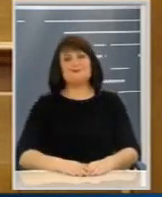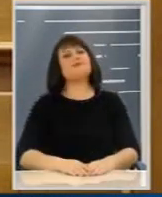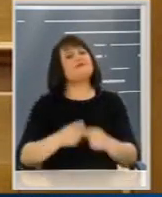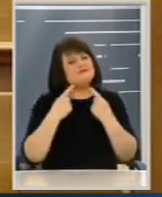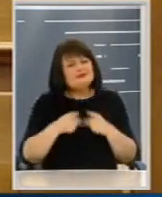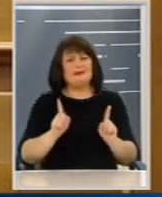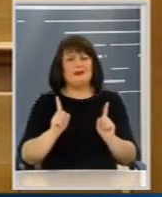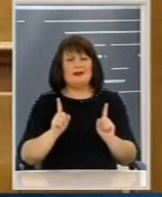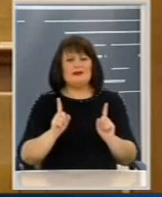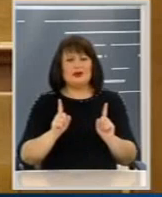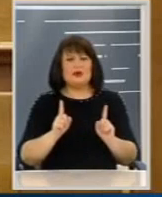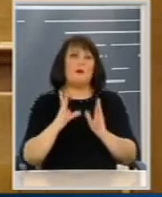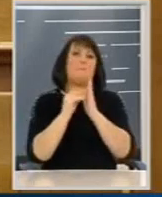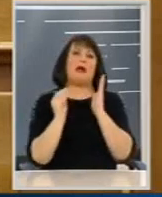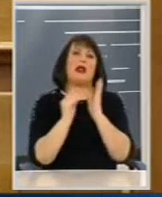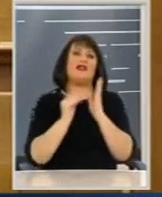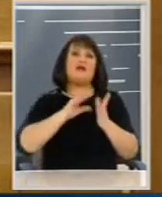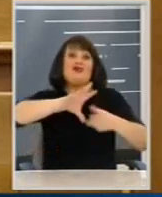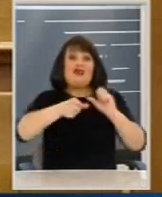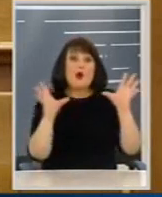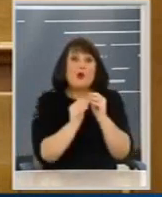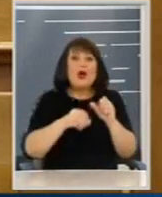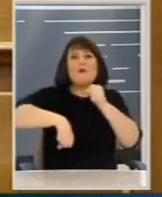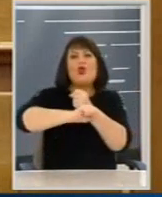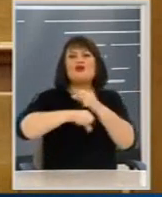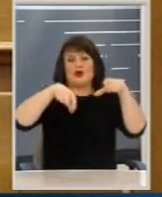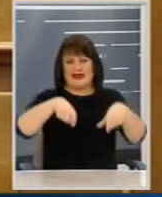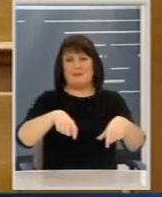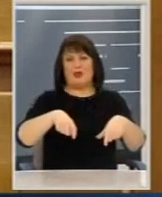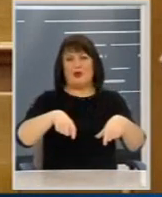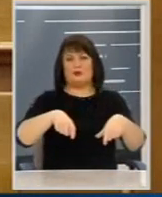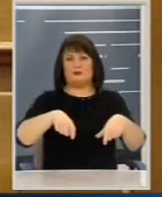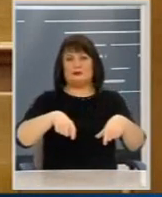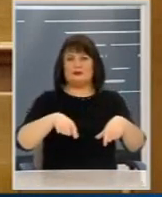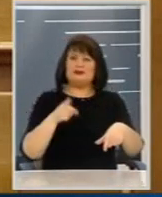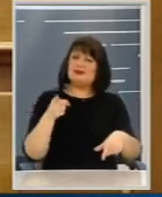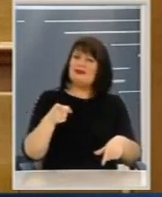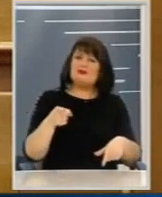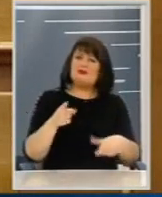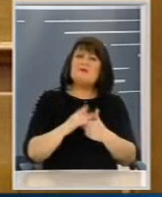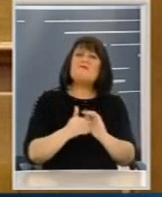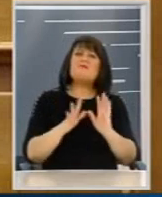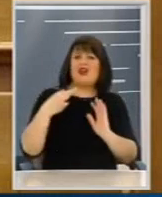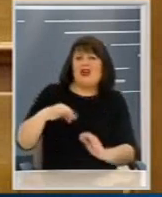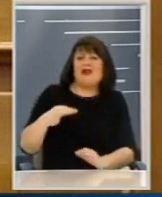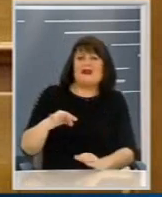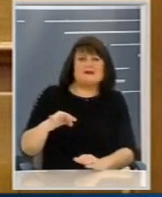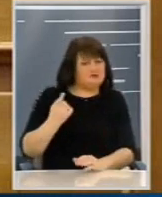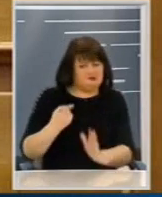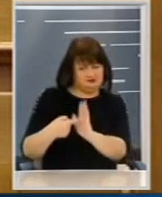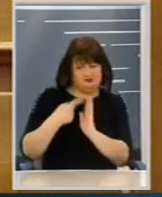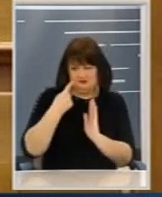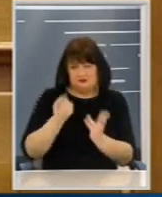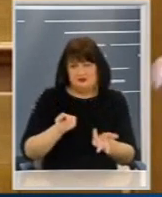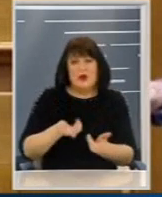πράγμα, για παράδειγμα, η βία στα γήπεδα, που δεν έχω δει να έχετε δείξει και τόσο μεγάλη ευαισθησία